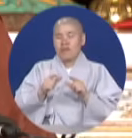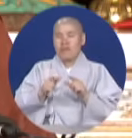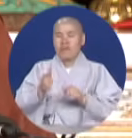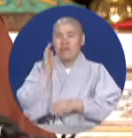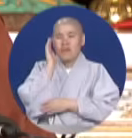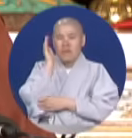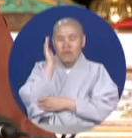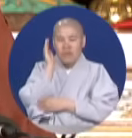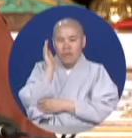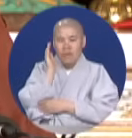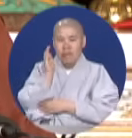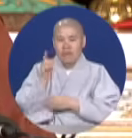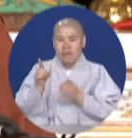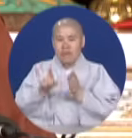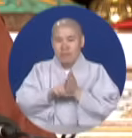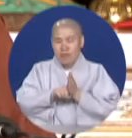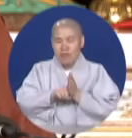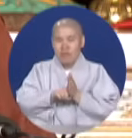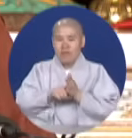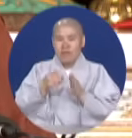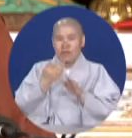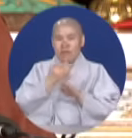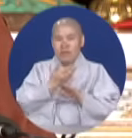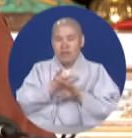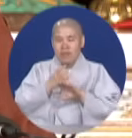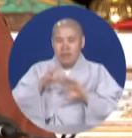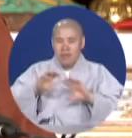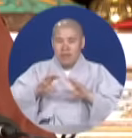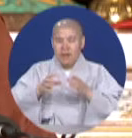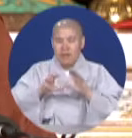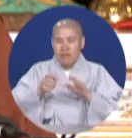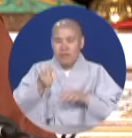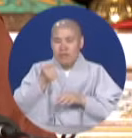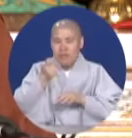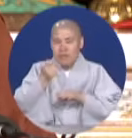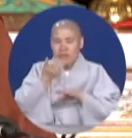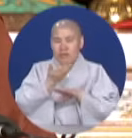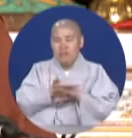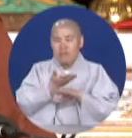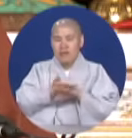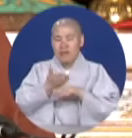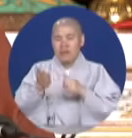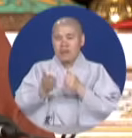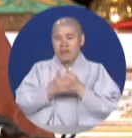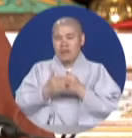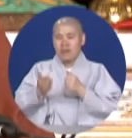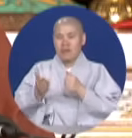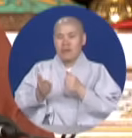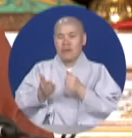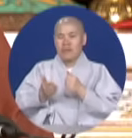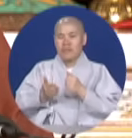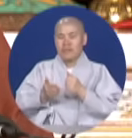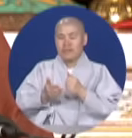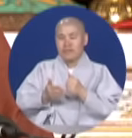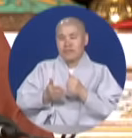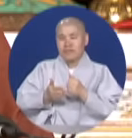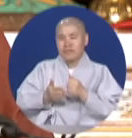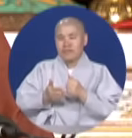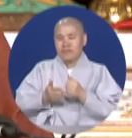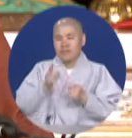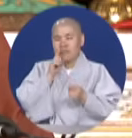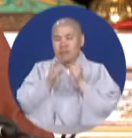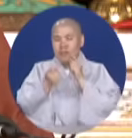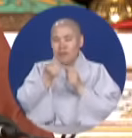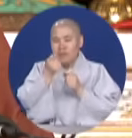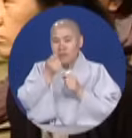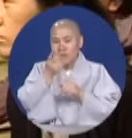설이 더 가깝다. 그래가지고 어느 설을 택하느냐라고 하는 분이 다르기 때문에 그런 말이 나오는